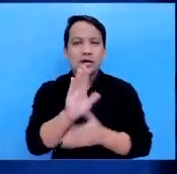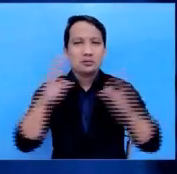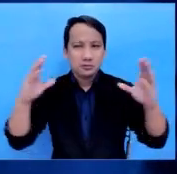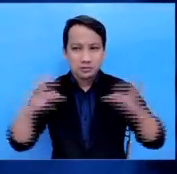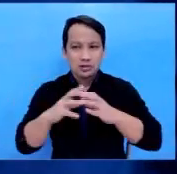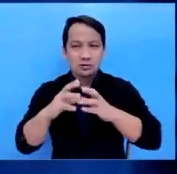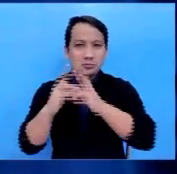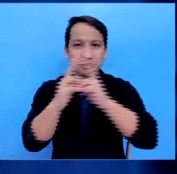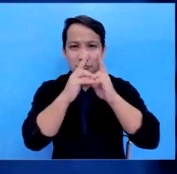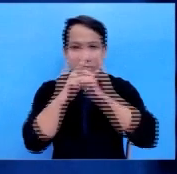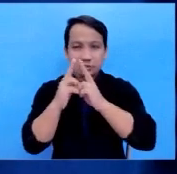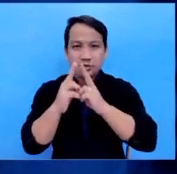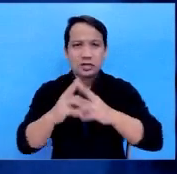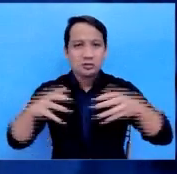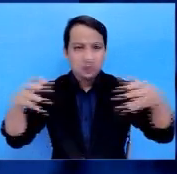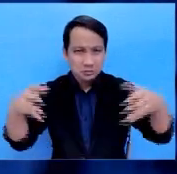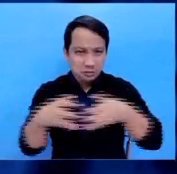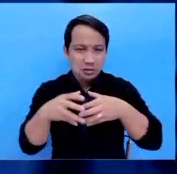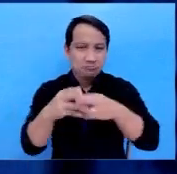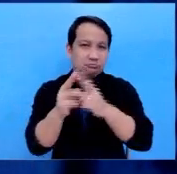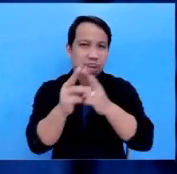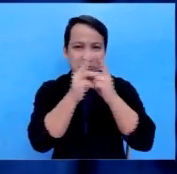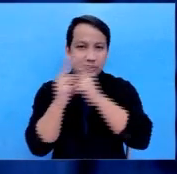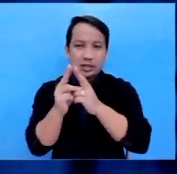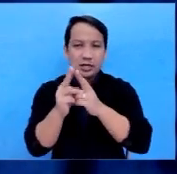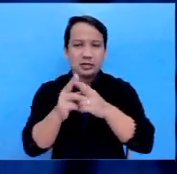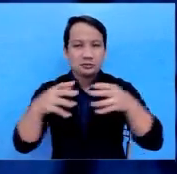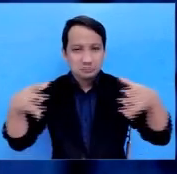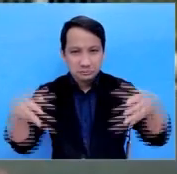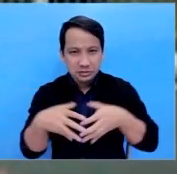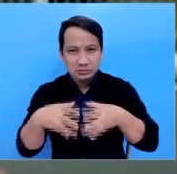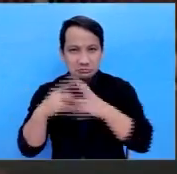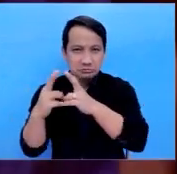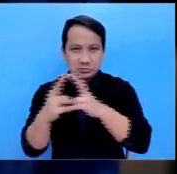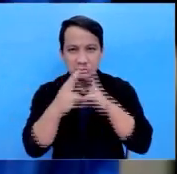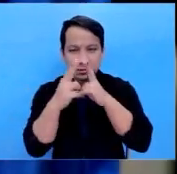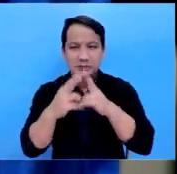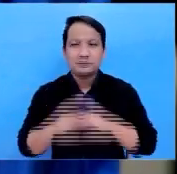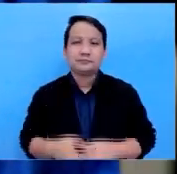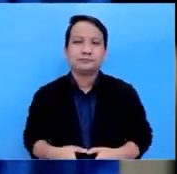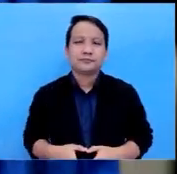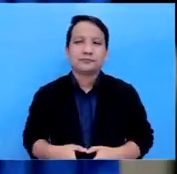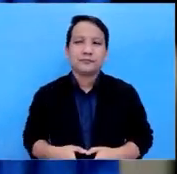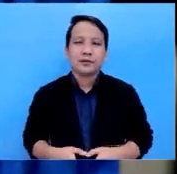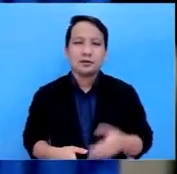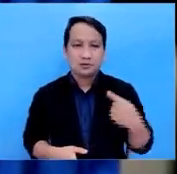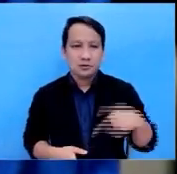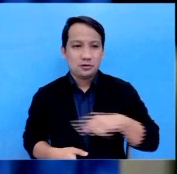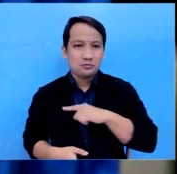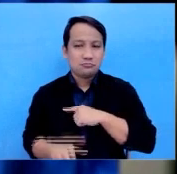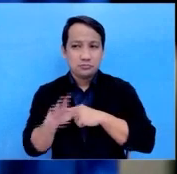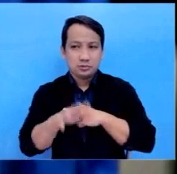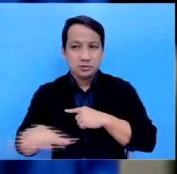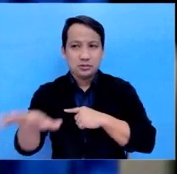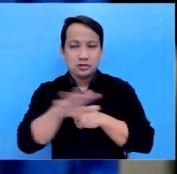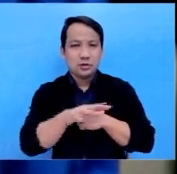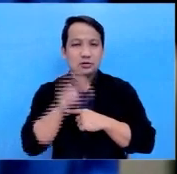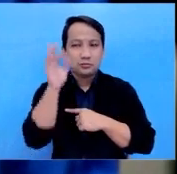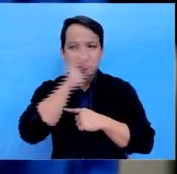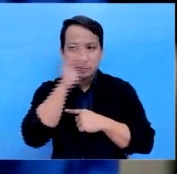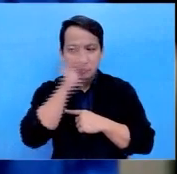pagkakaisa, pagkakaisa, pagkakaisa. We are